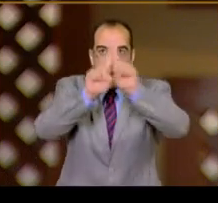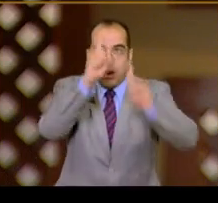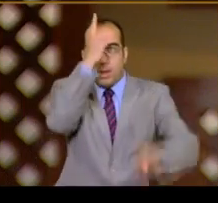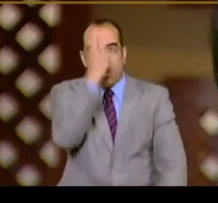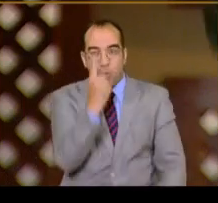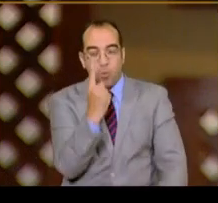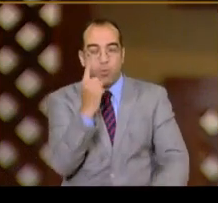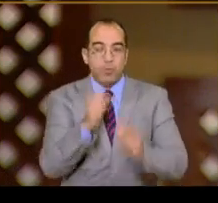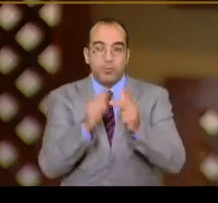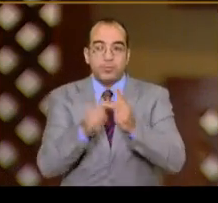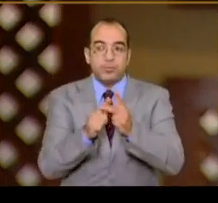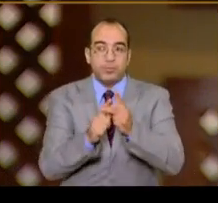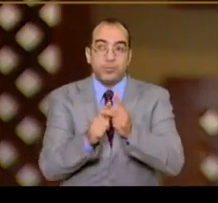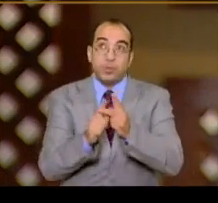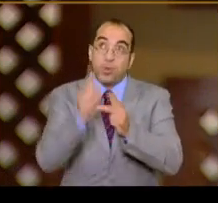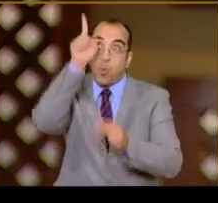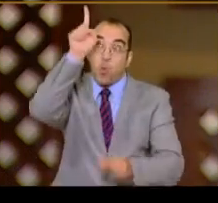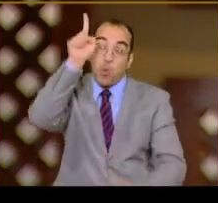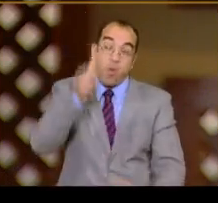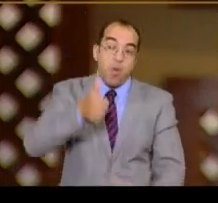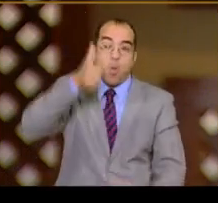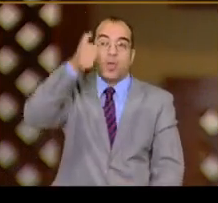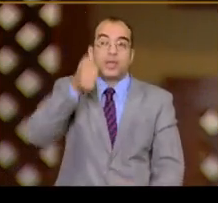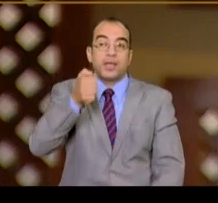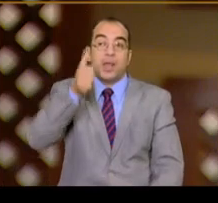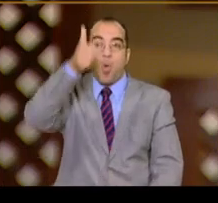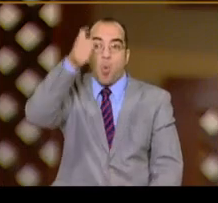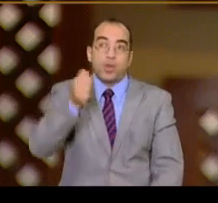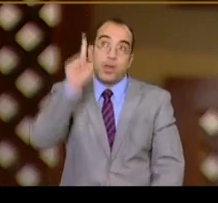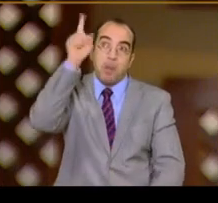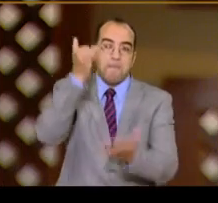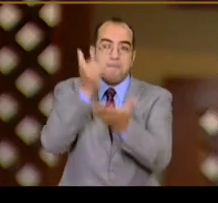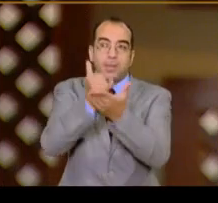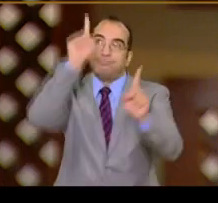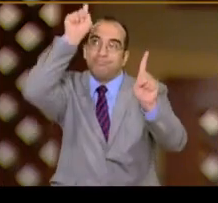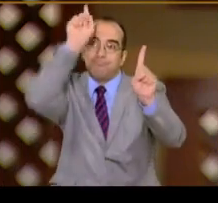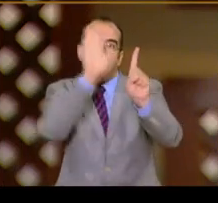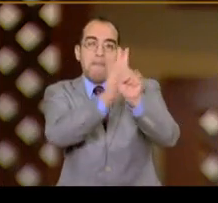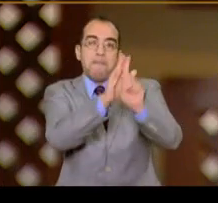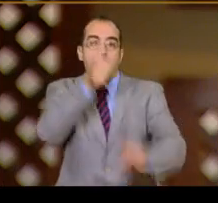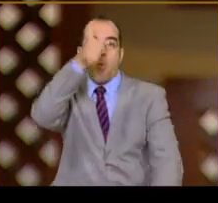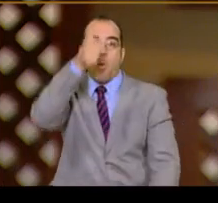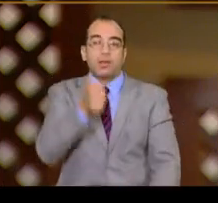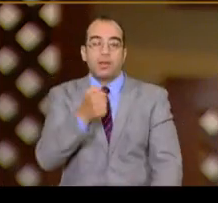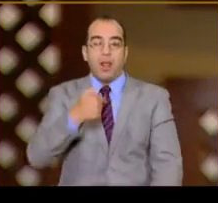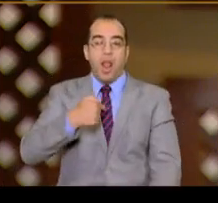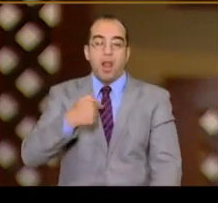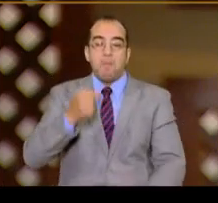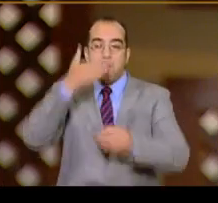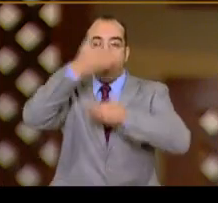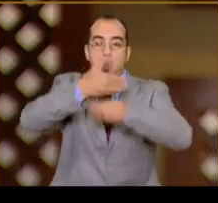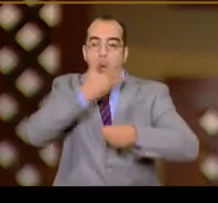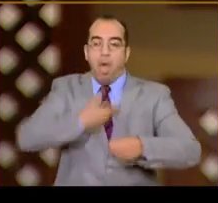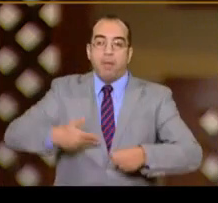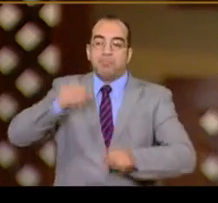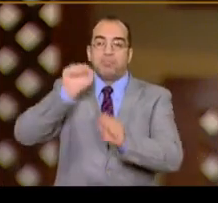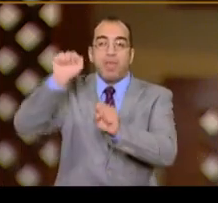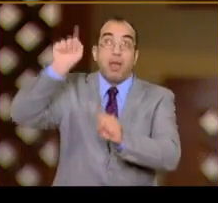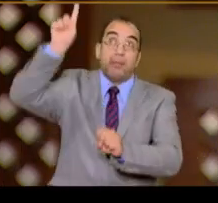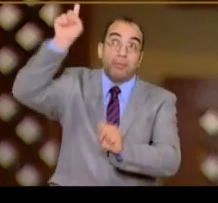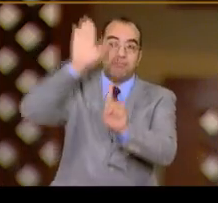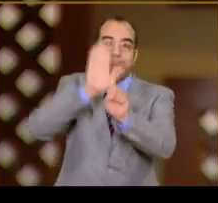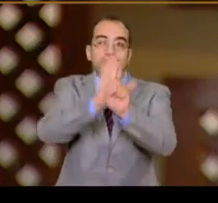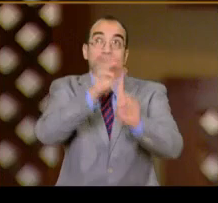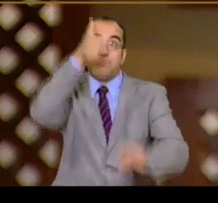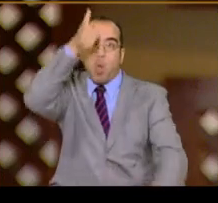هو فاتخذه وكيلا وكيلك ربنا ما